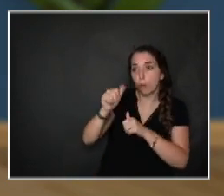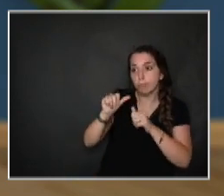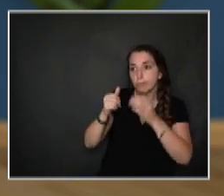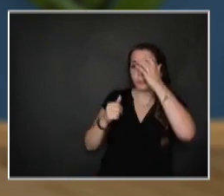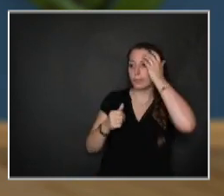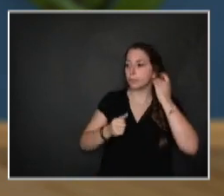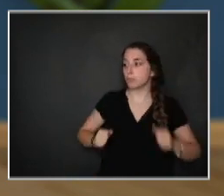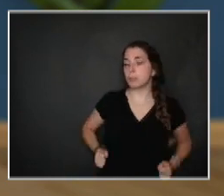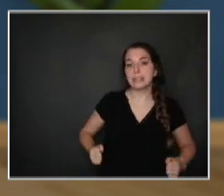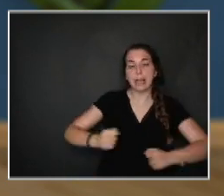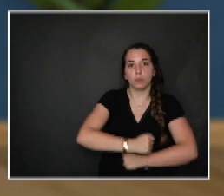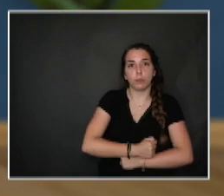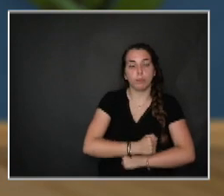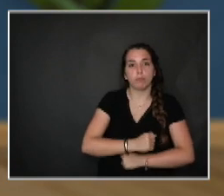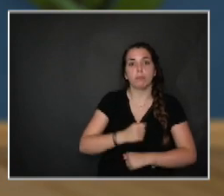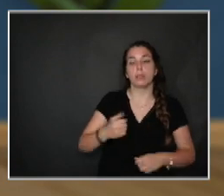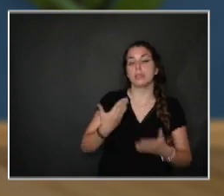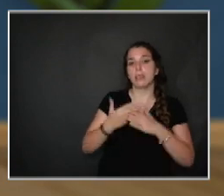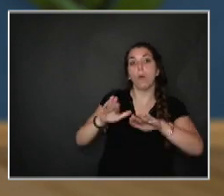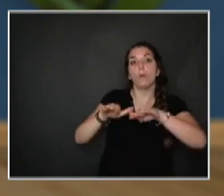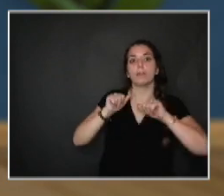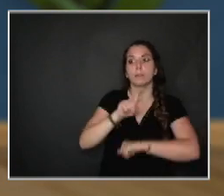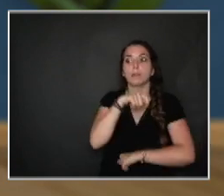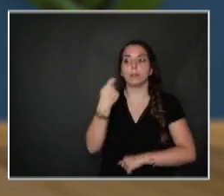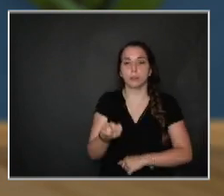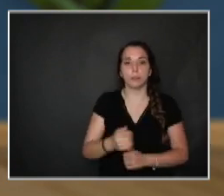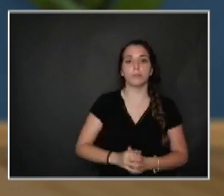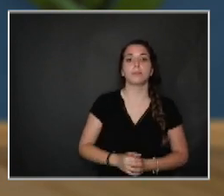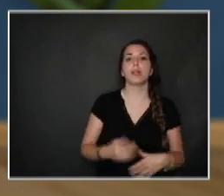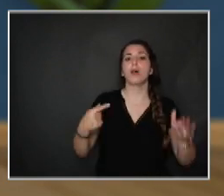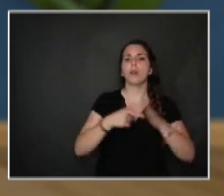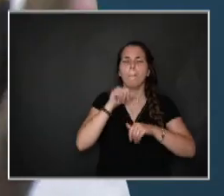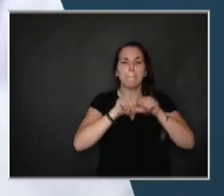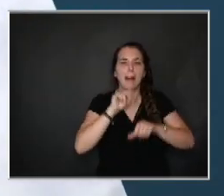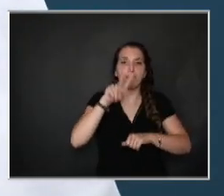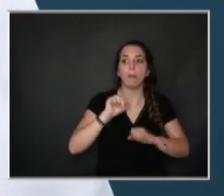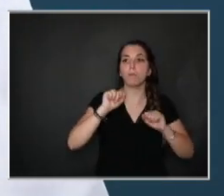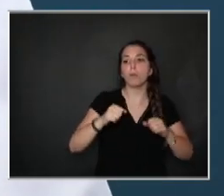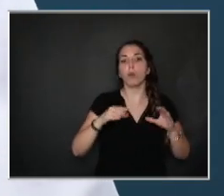Et puis, quand on a mal, on peut faire de la physiothérapie et des massages antalgiques.